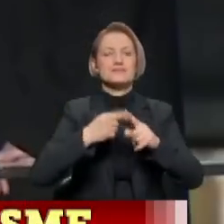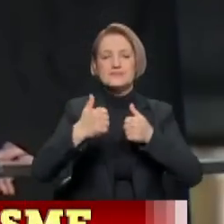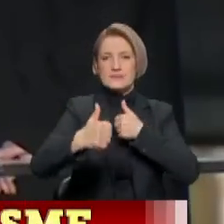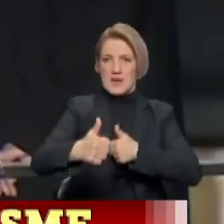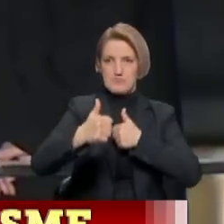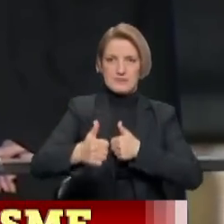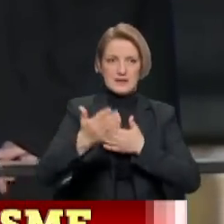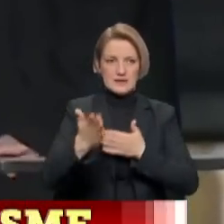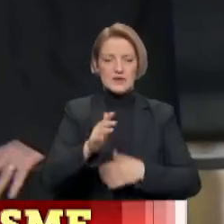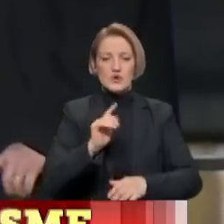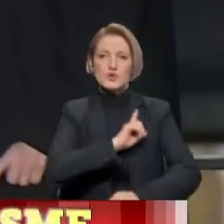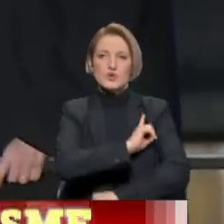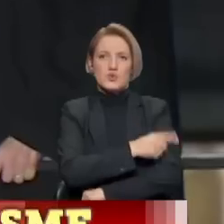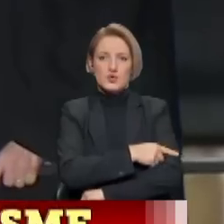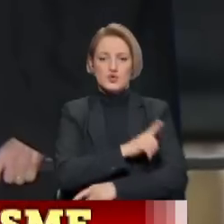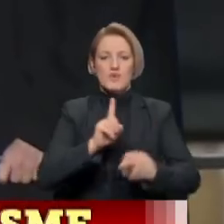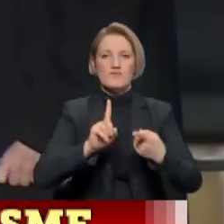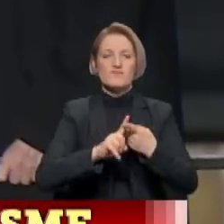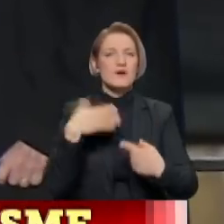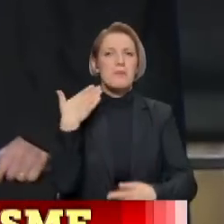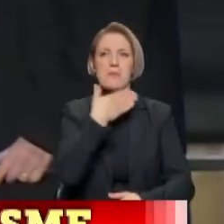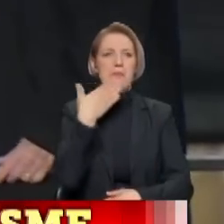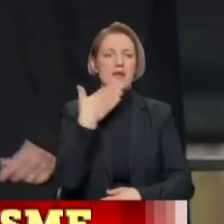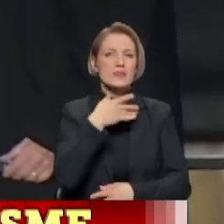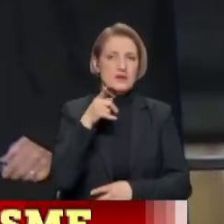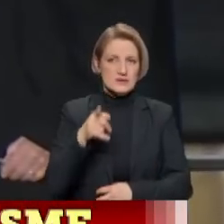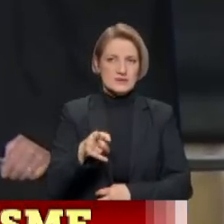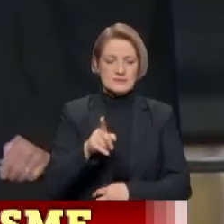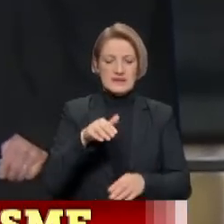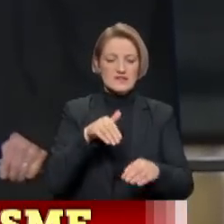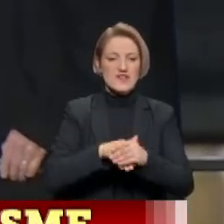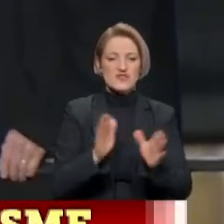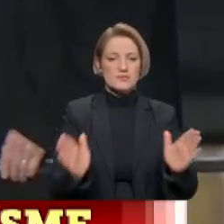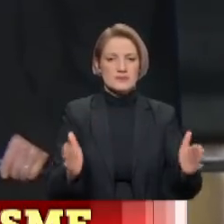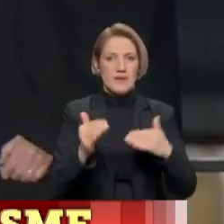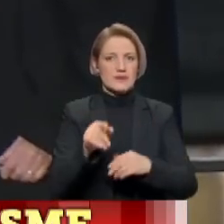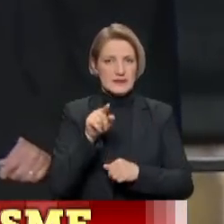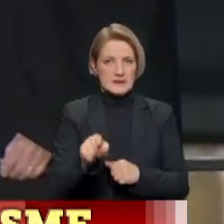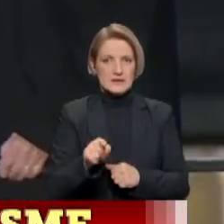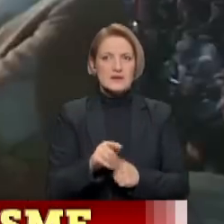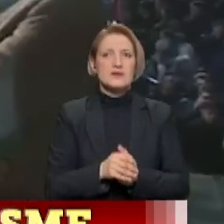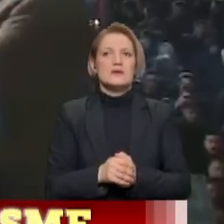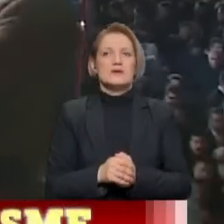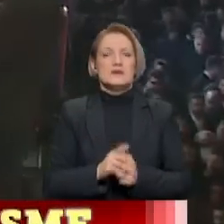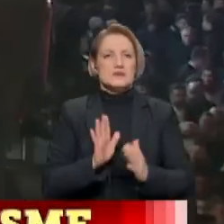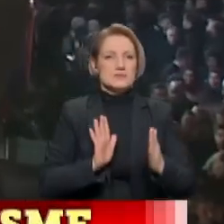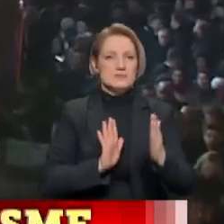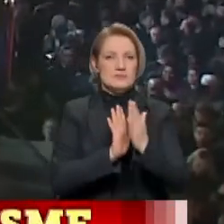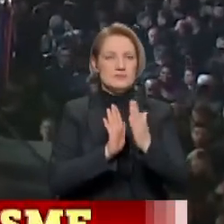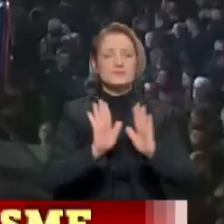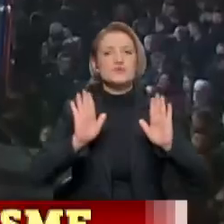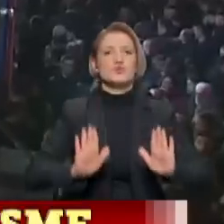rakiplerimiz, güç ve çıkar odakları seçim sandıklarında